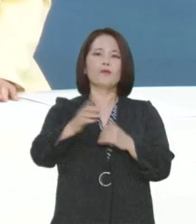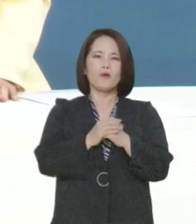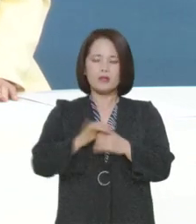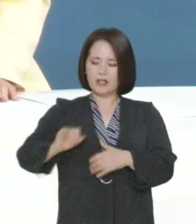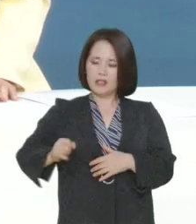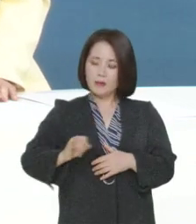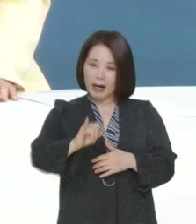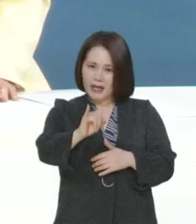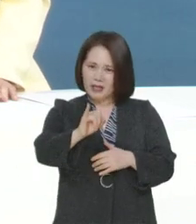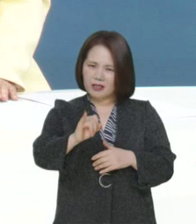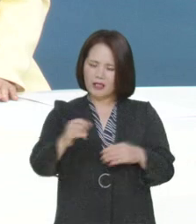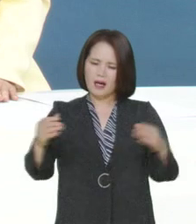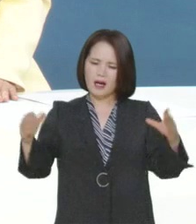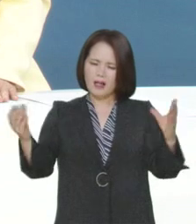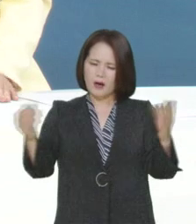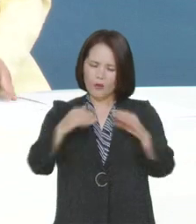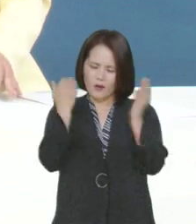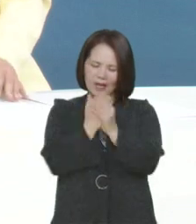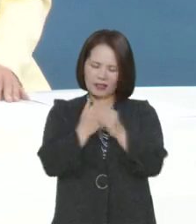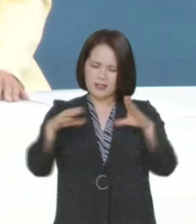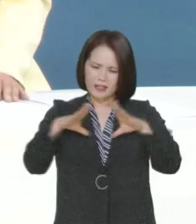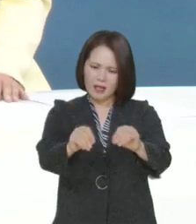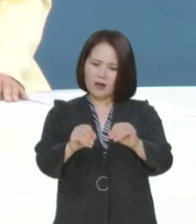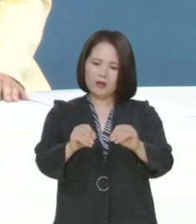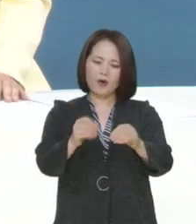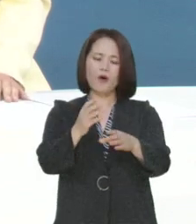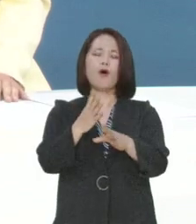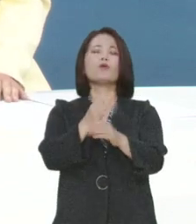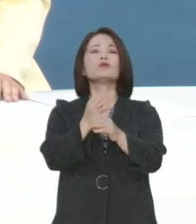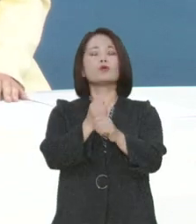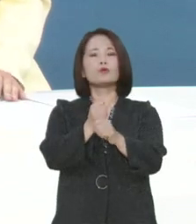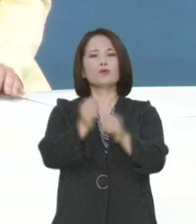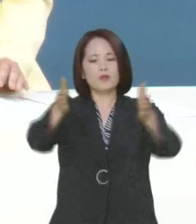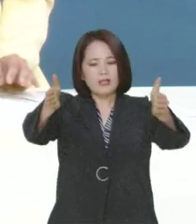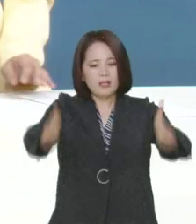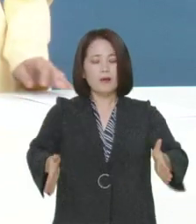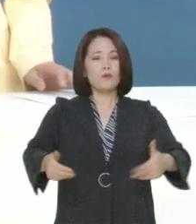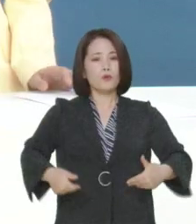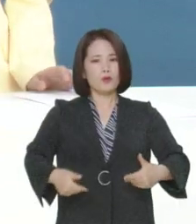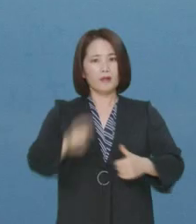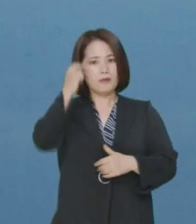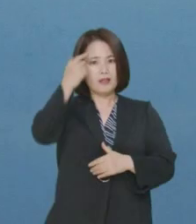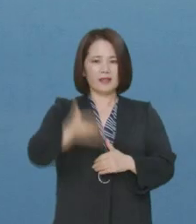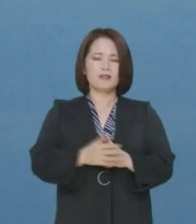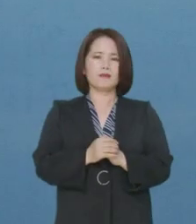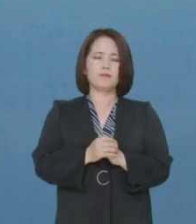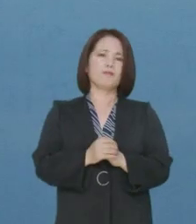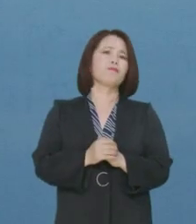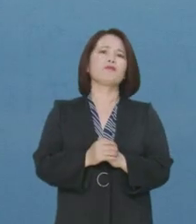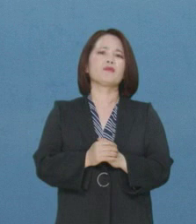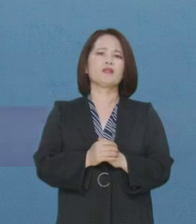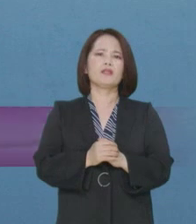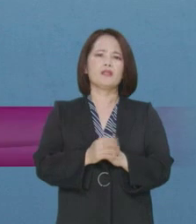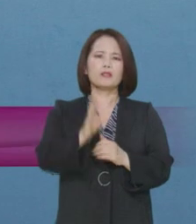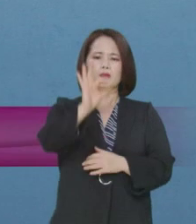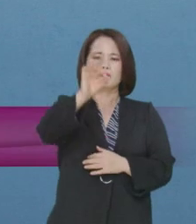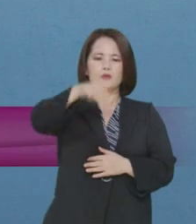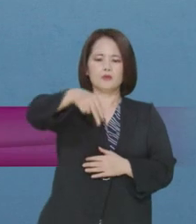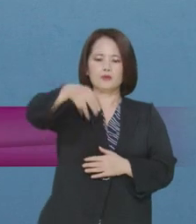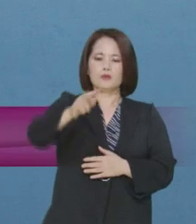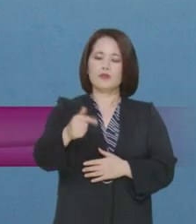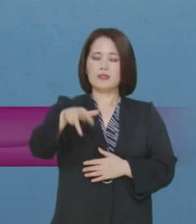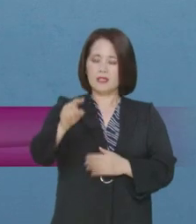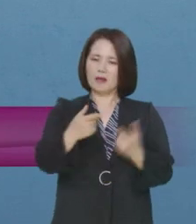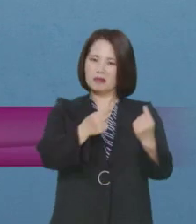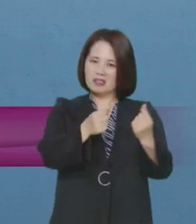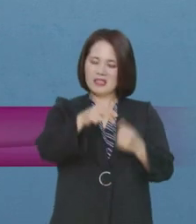코로나바이러스 종시 까지 얼마나 걸리냐 일텐데 전문가들은 어떻게 보고 있습니까 예 유전 제가 유사한 사스 와